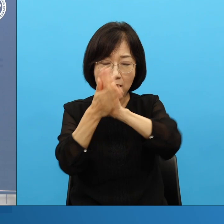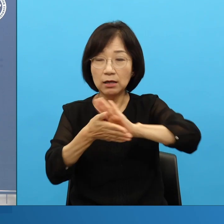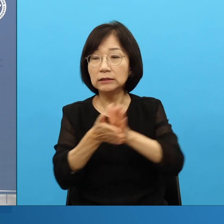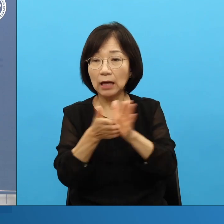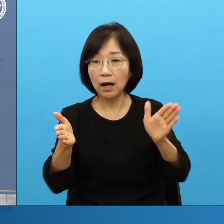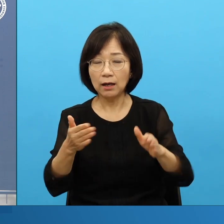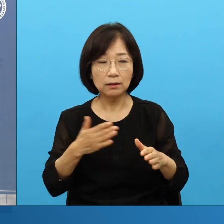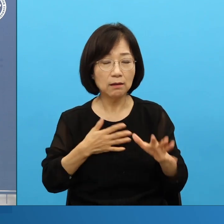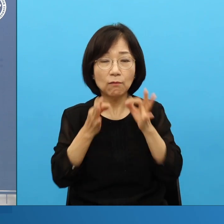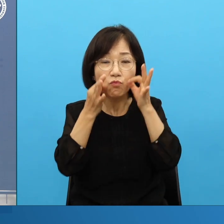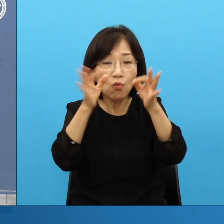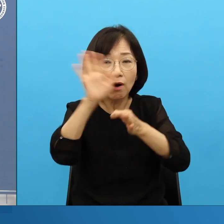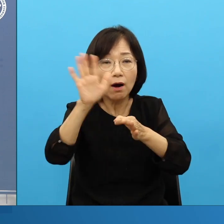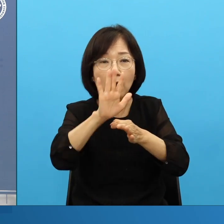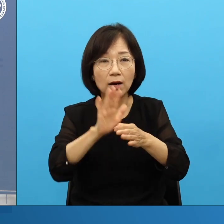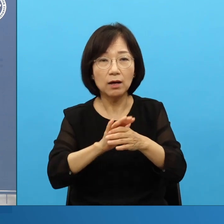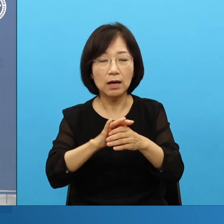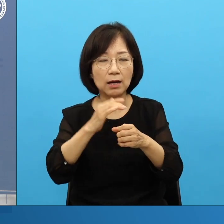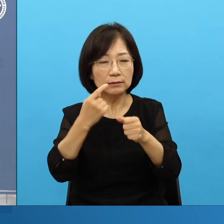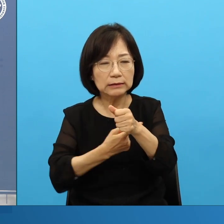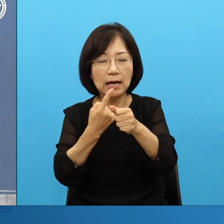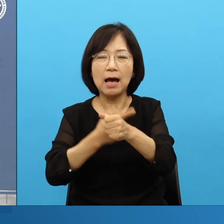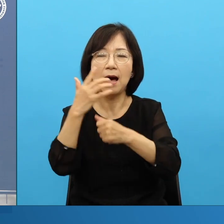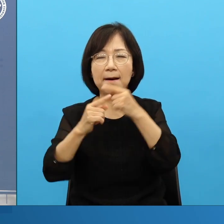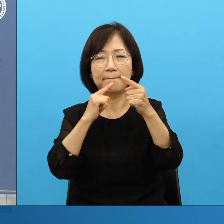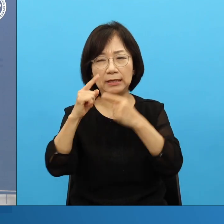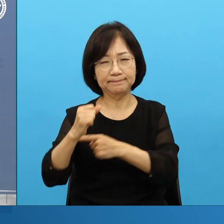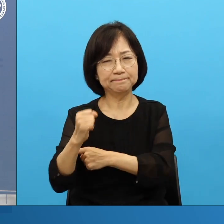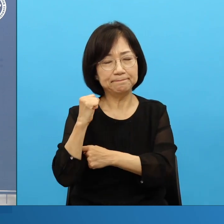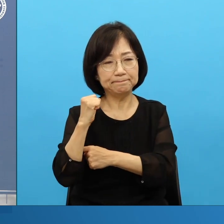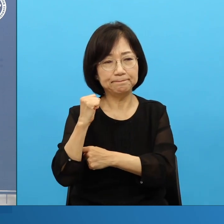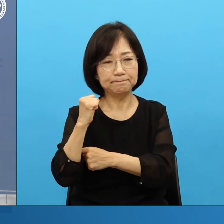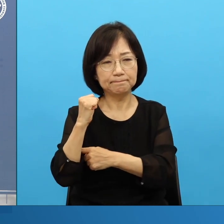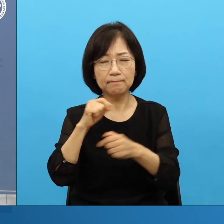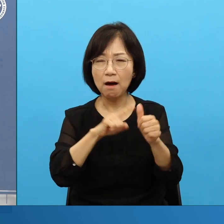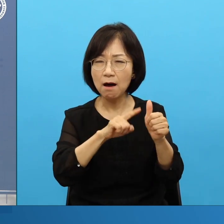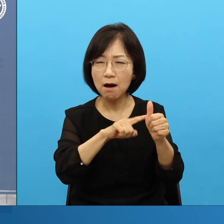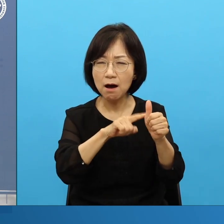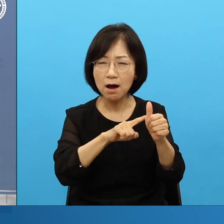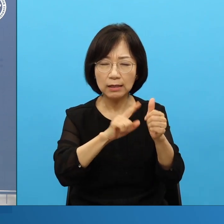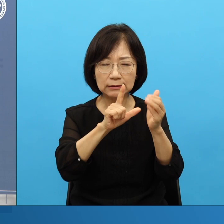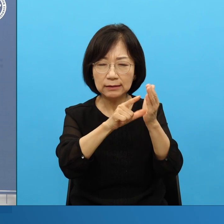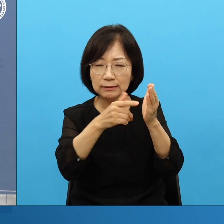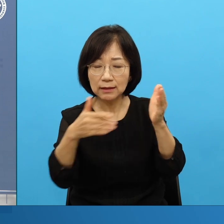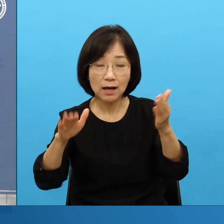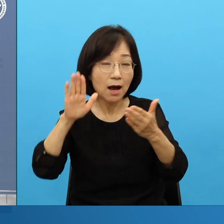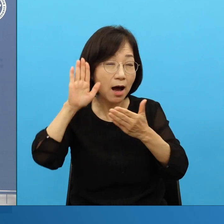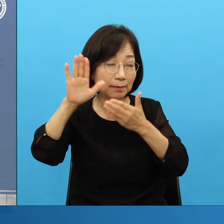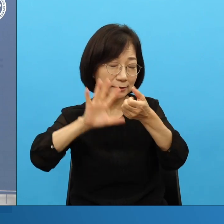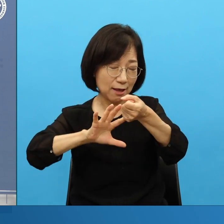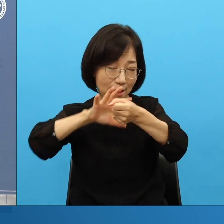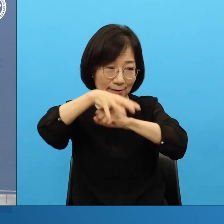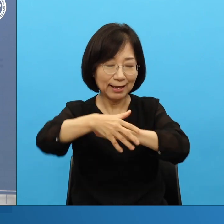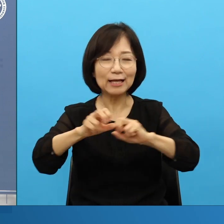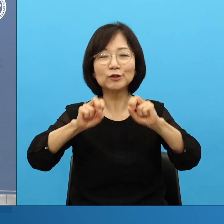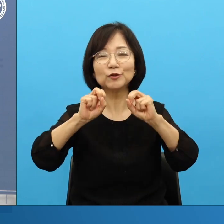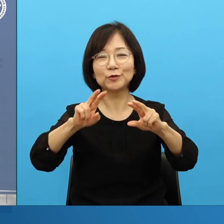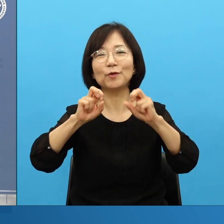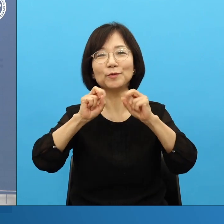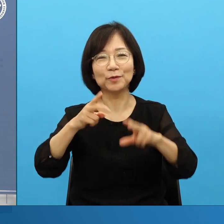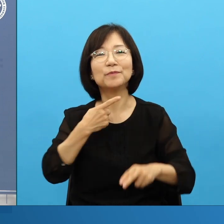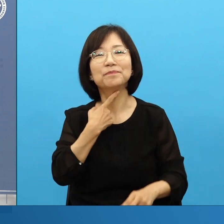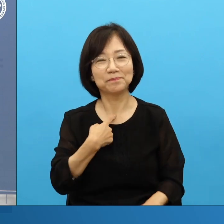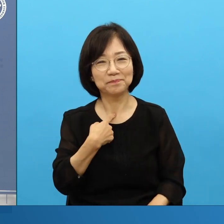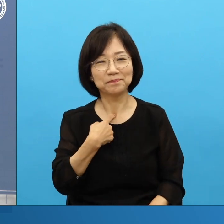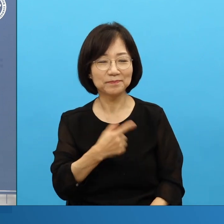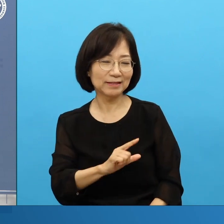his efforts. Change started to 이 take place 사람이 in him. 나중에 세계적인 선교를 하게 됩니다. This man, he starts to do world-class missions later on.